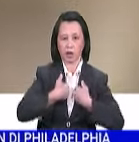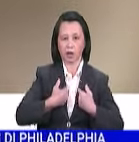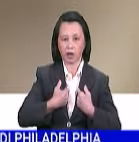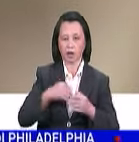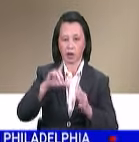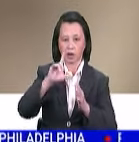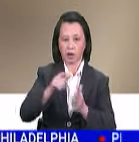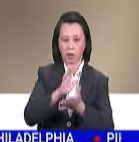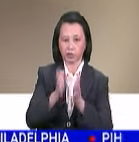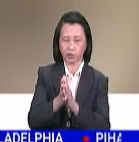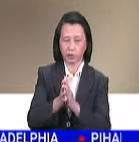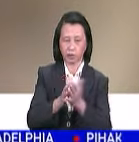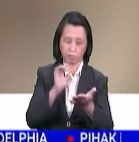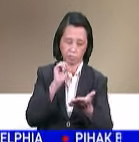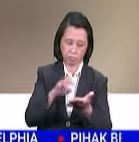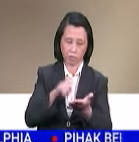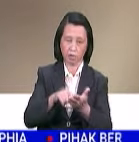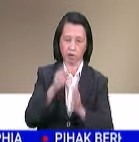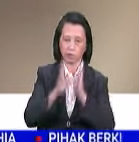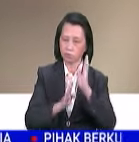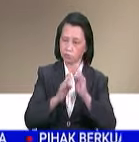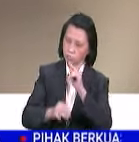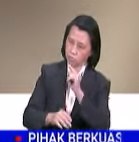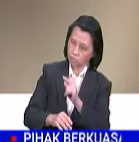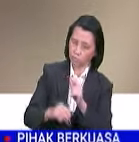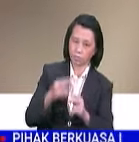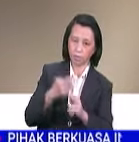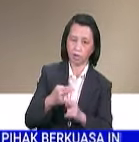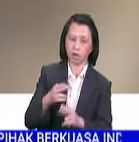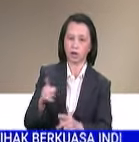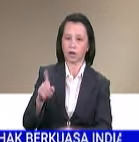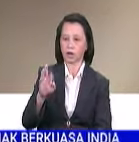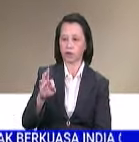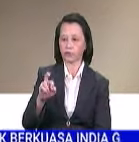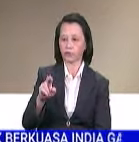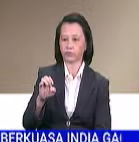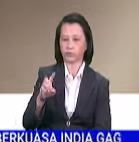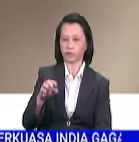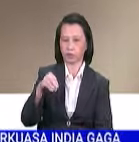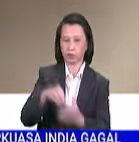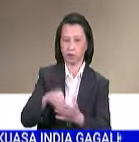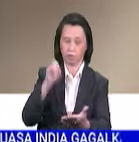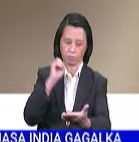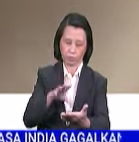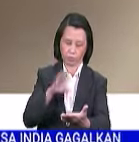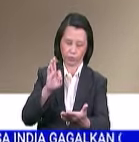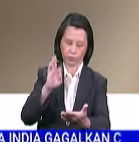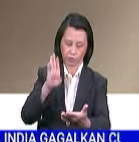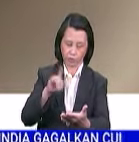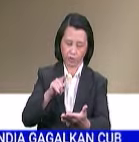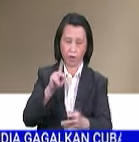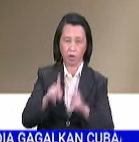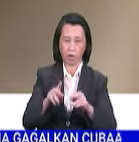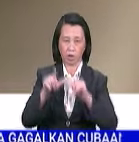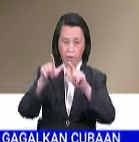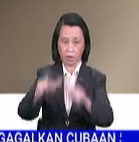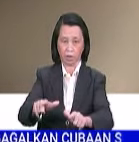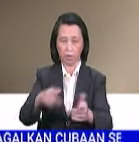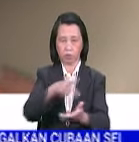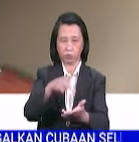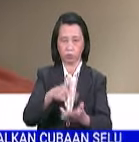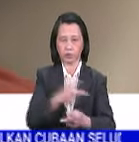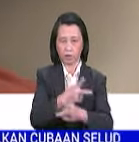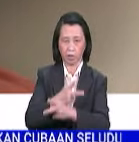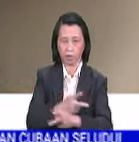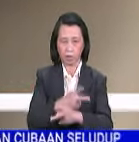Ia kemudian menjadi tular selepas gelagat koala bernama Franklin ini dimuat naik di Facebook. Franklin ditempatkan dalam pusat